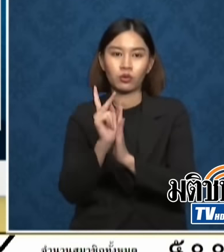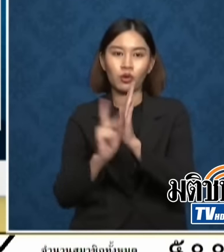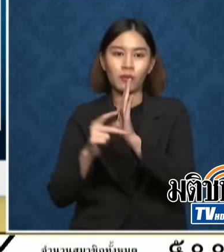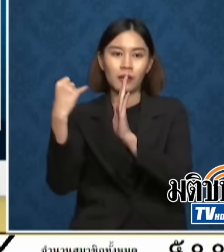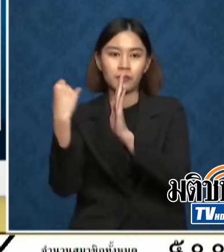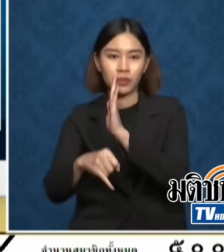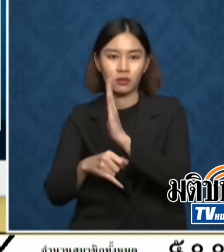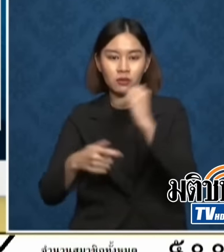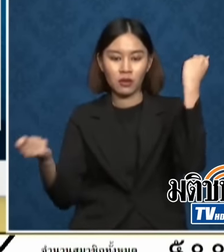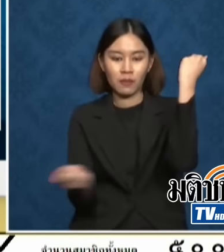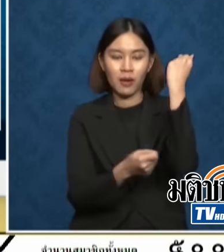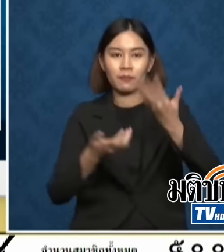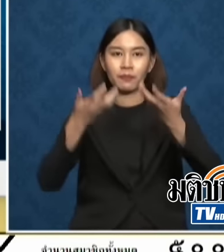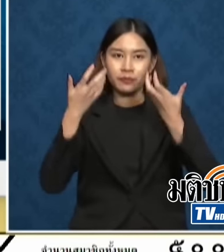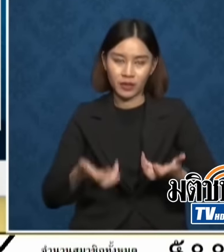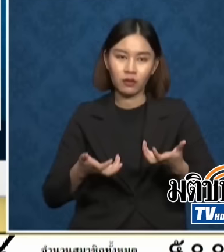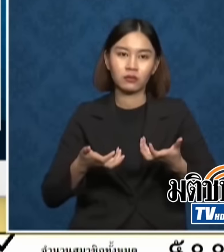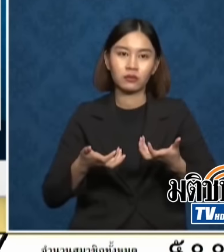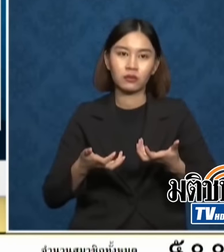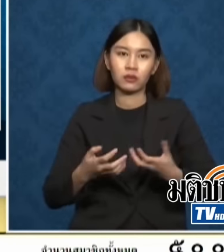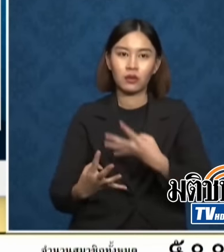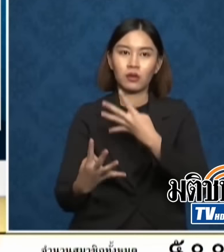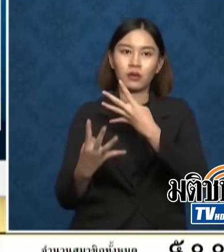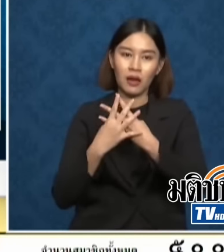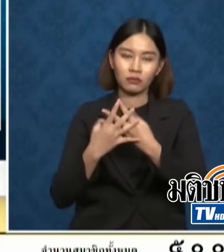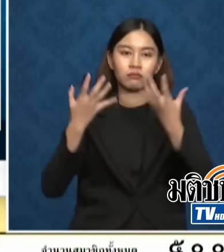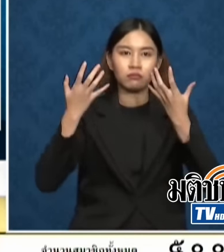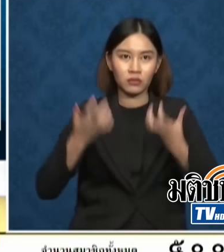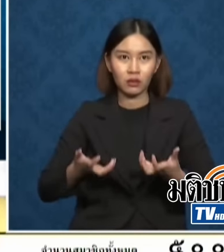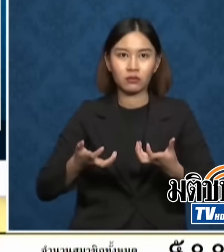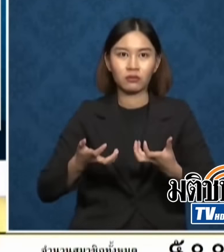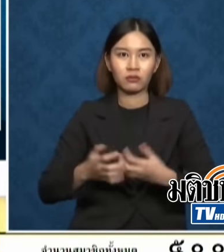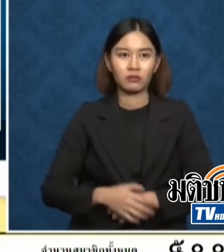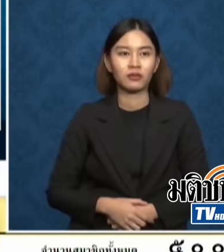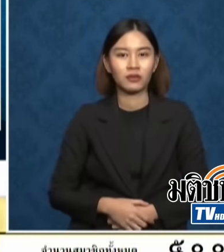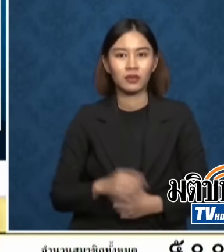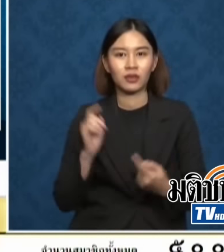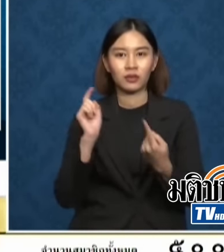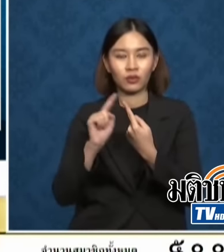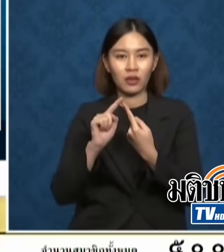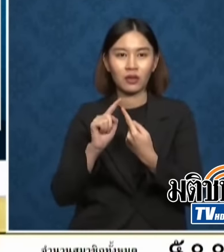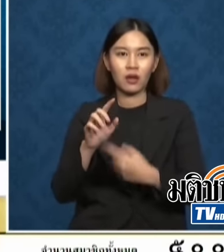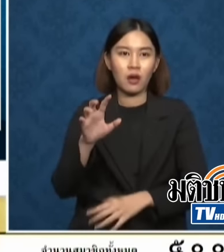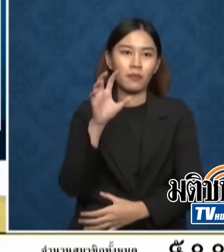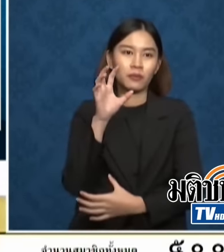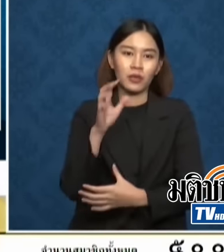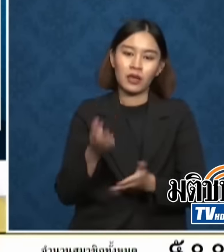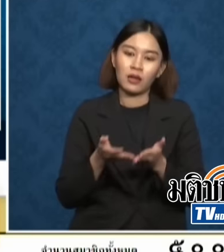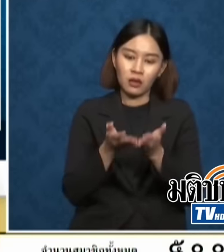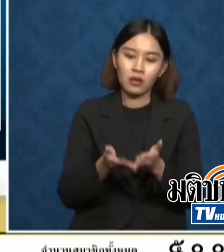โทษปรับหนักโทษจำคุกหนักเล่นกันจนถึงว่าต้องบีบกันข